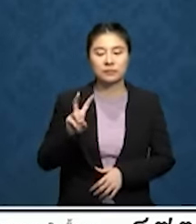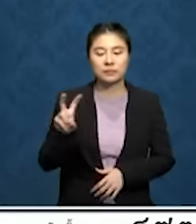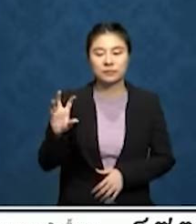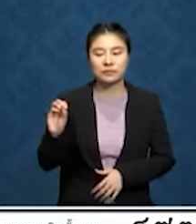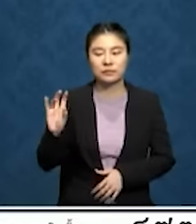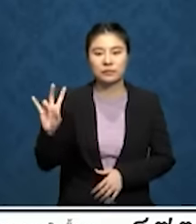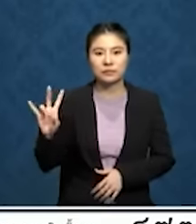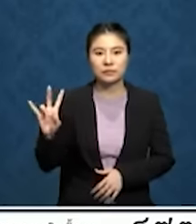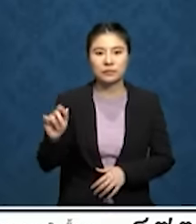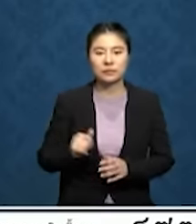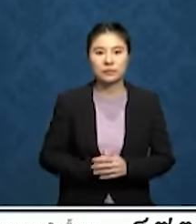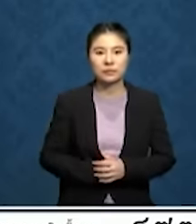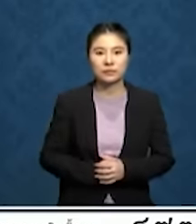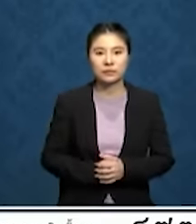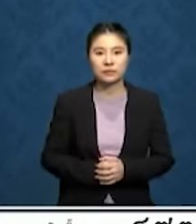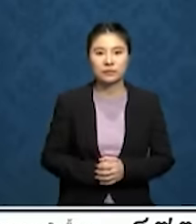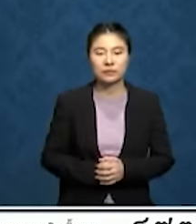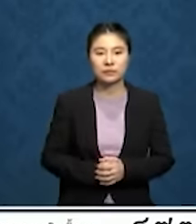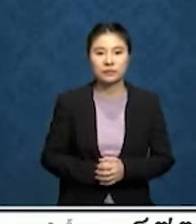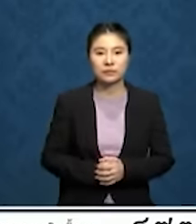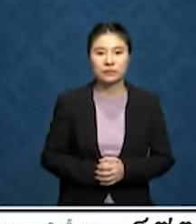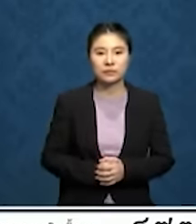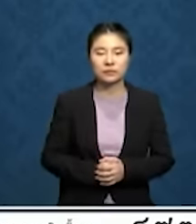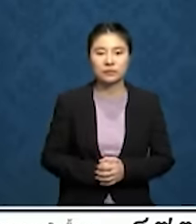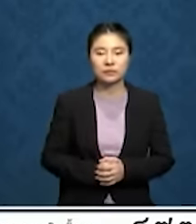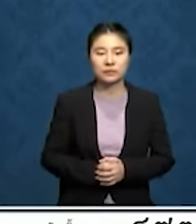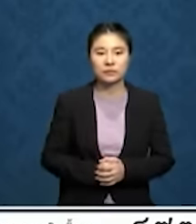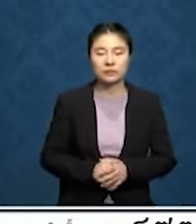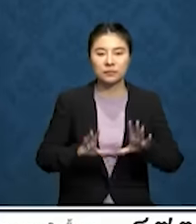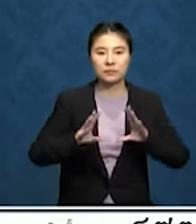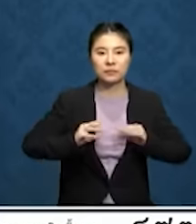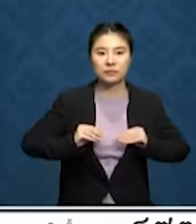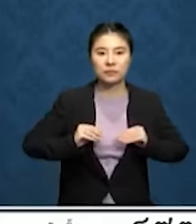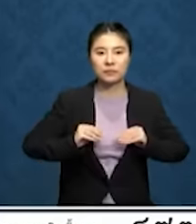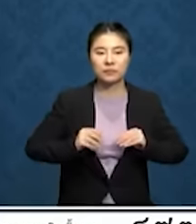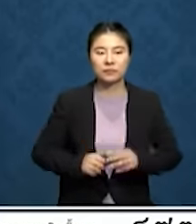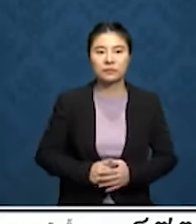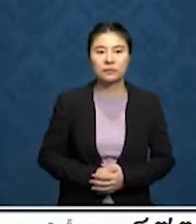207นายประพัฒน์โพธสุทน เห็นชอบครับ